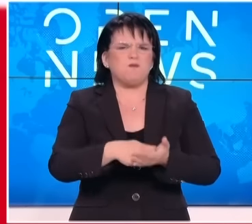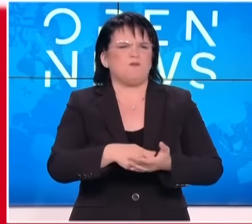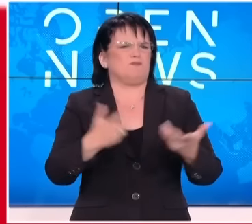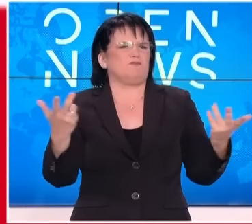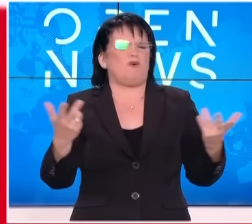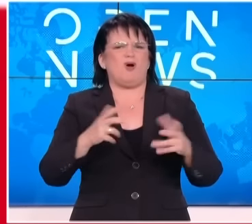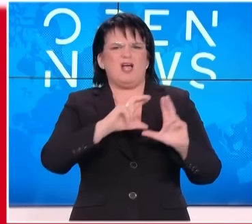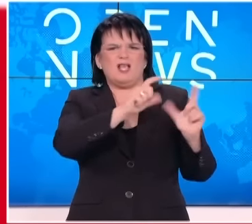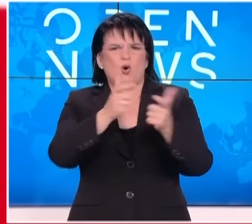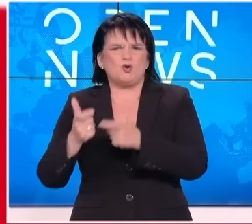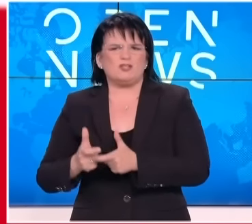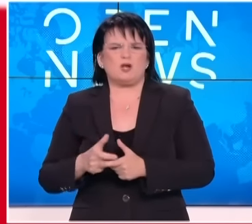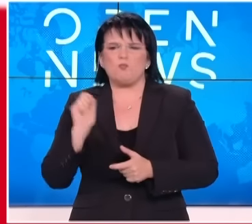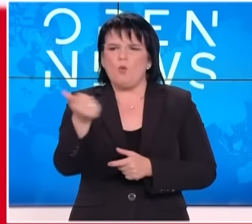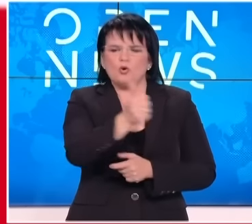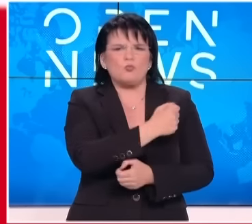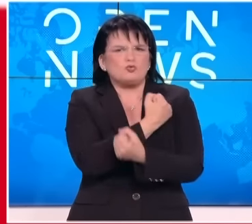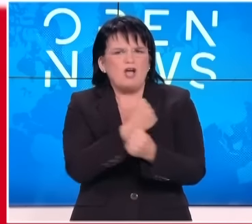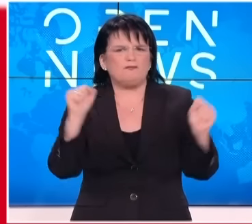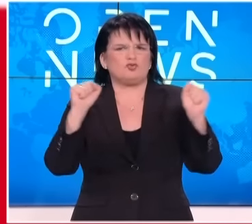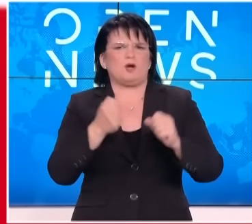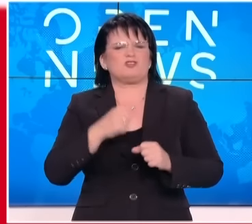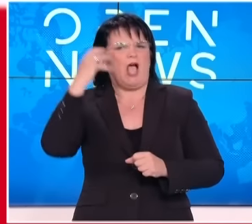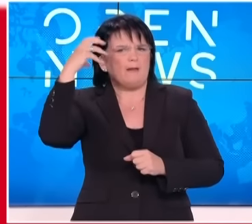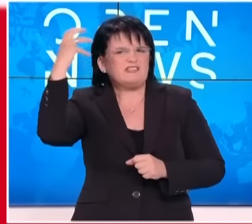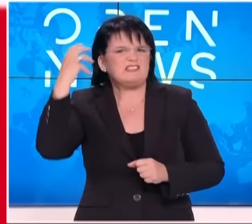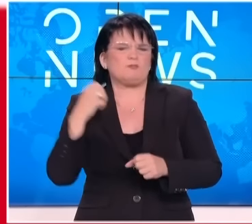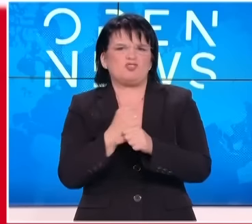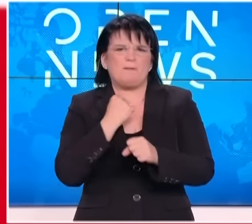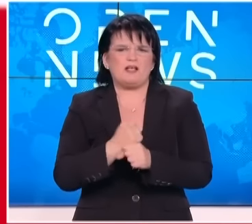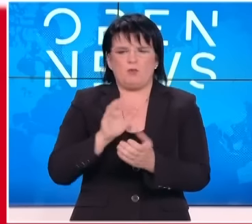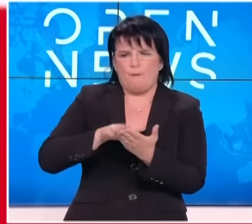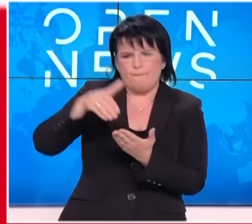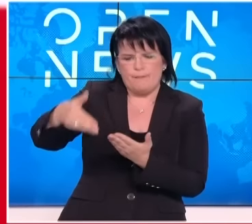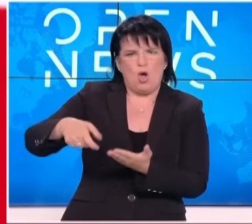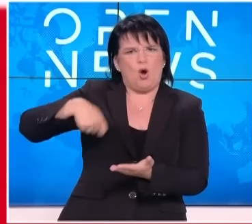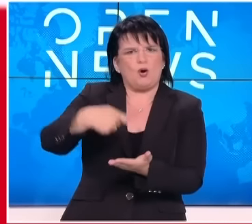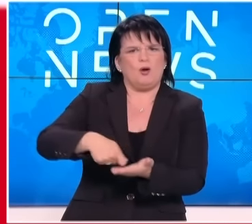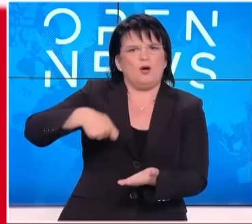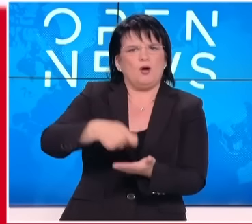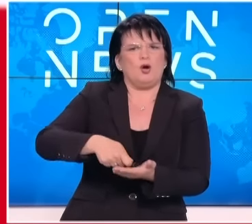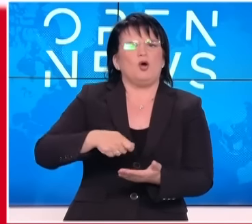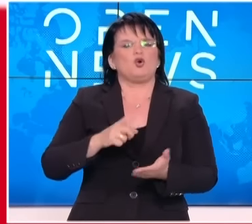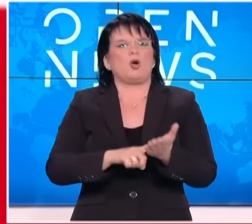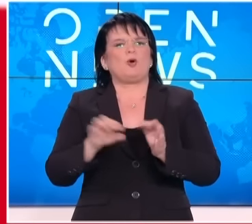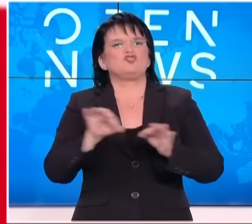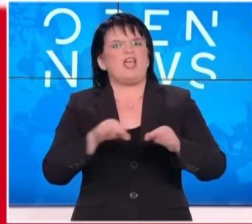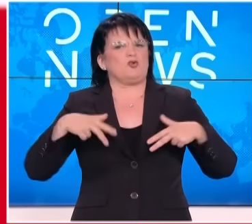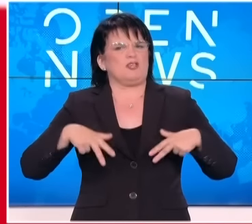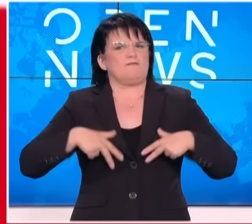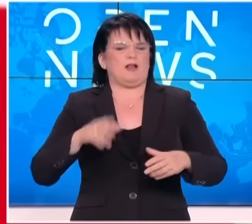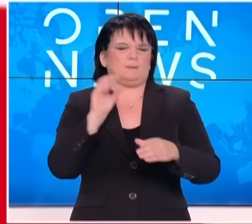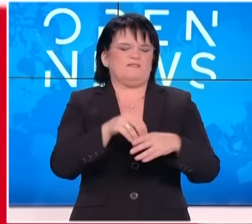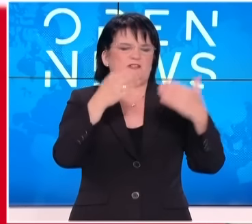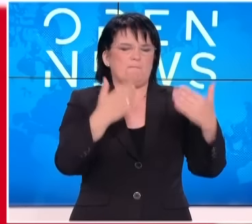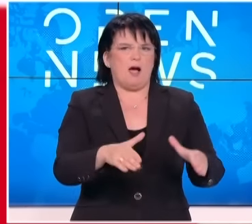μεγάλη στους αυτοαπασχολούμενους επαγγελματίες στους επιστήμονες με το μπλοκ κκ το νέο φορολογικό νομοσχέδιο που πέρασε η κυβέρνηση και